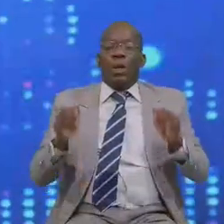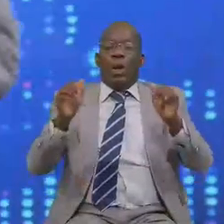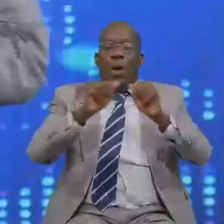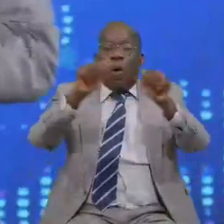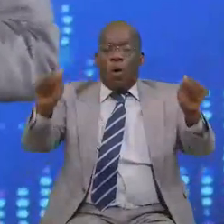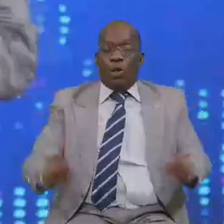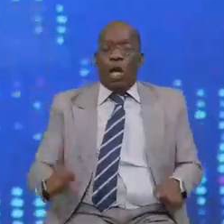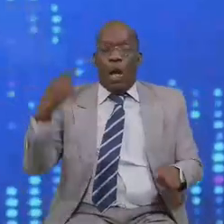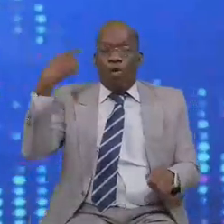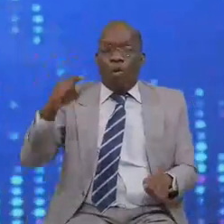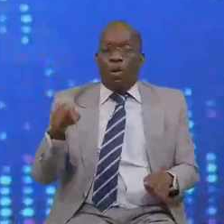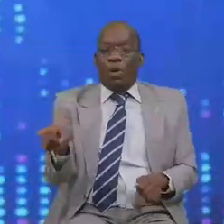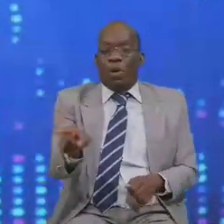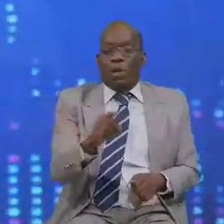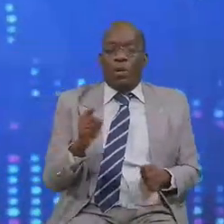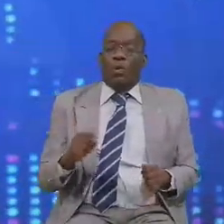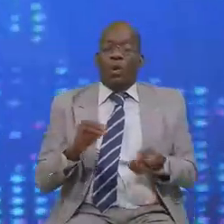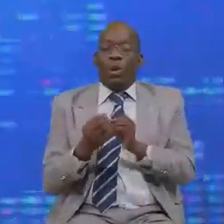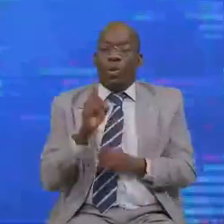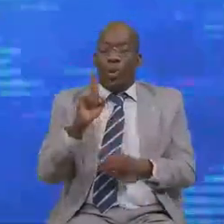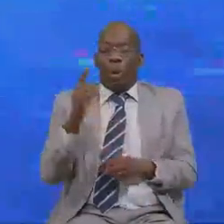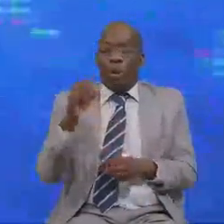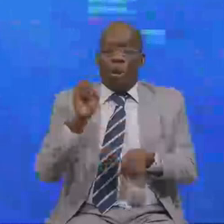pour elles. L'œuvre du diable,